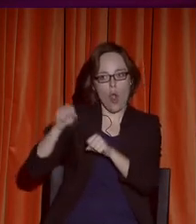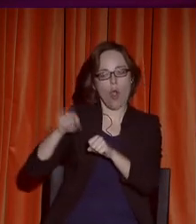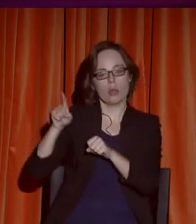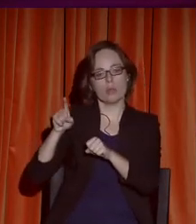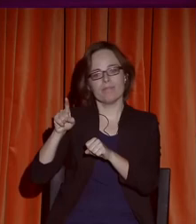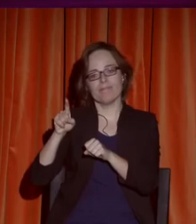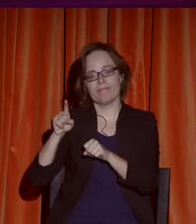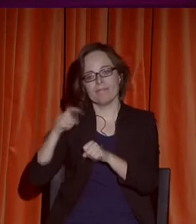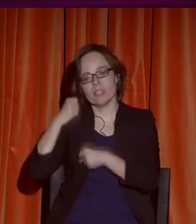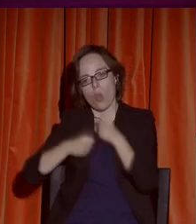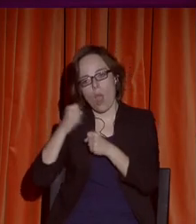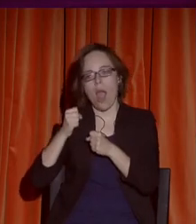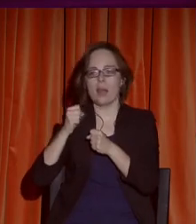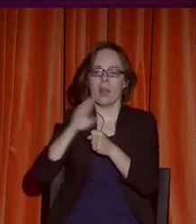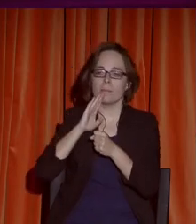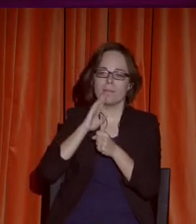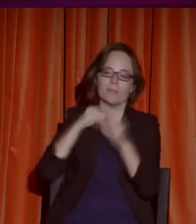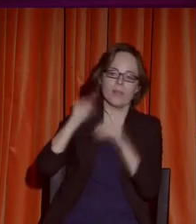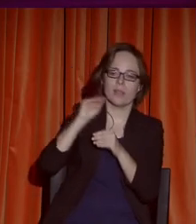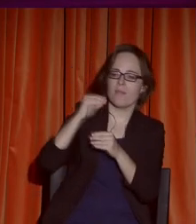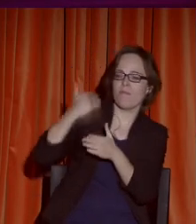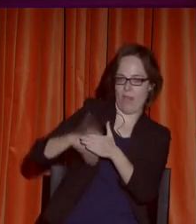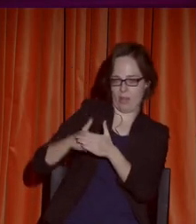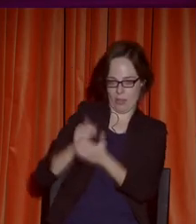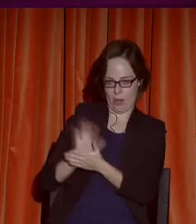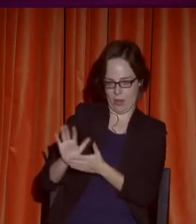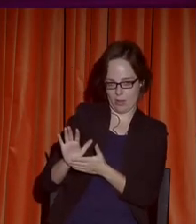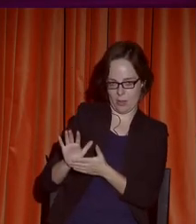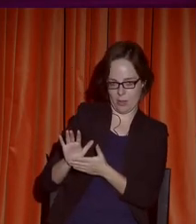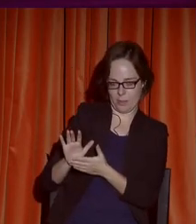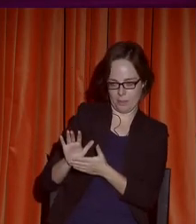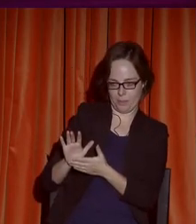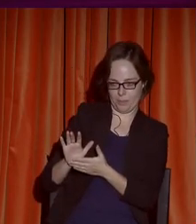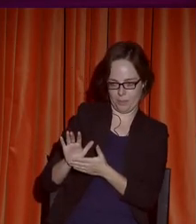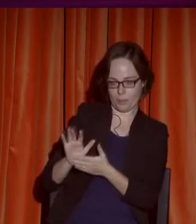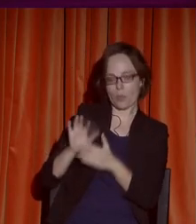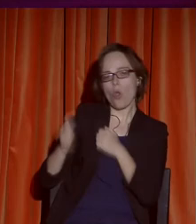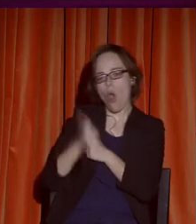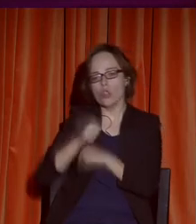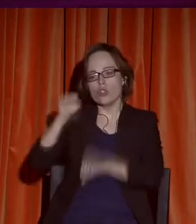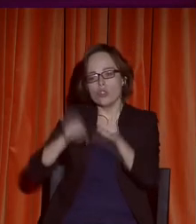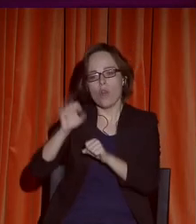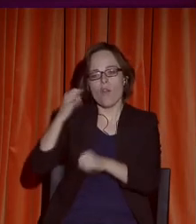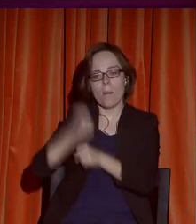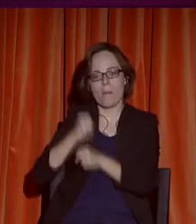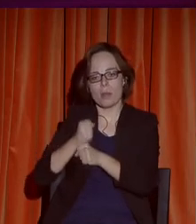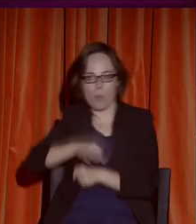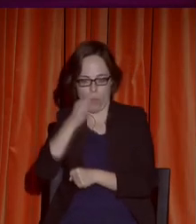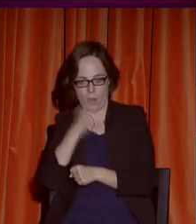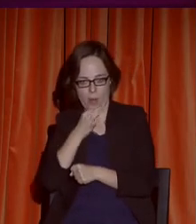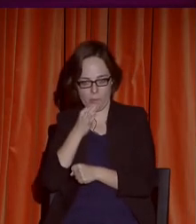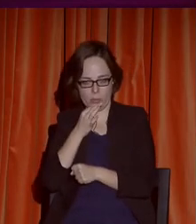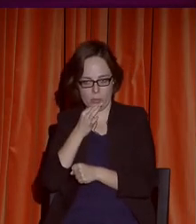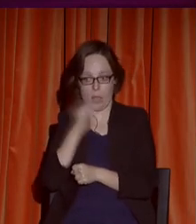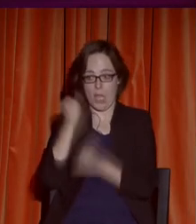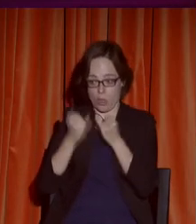bardziej wewnętrzny, które mogą usprawnić pracę Trybunału. Tam, gdzie to możliwe, Trybunał